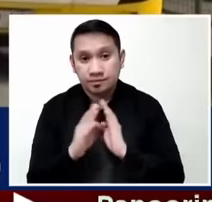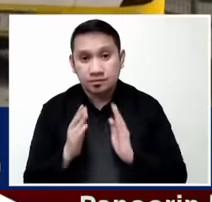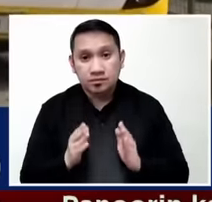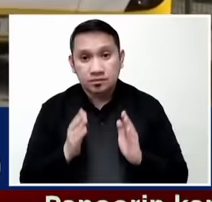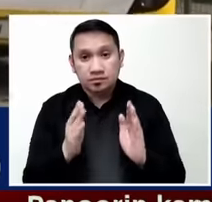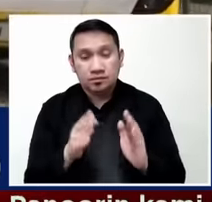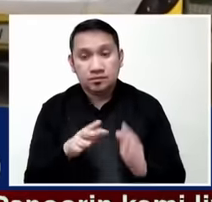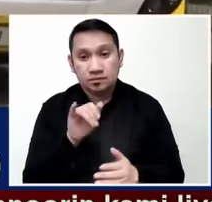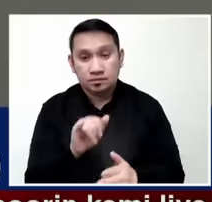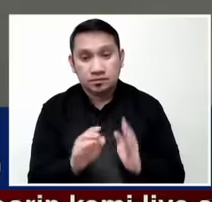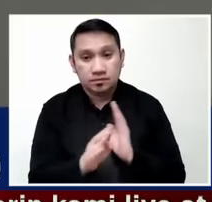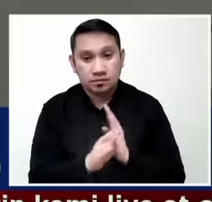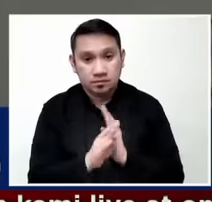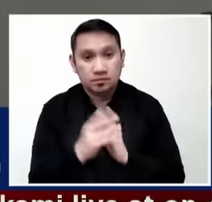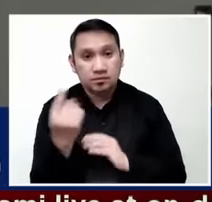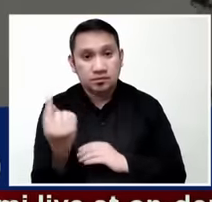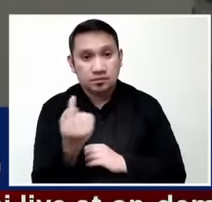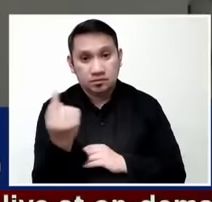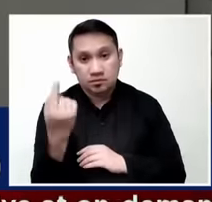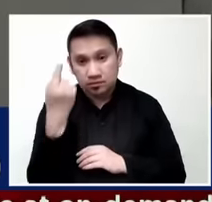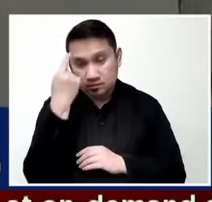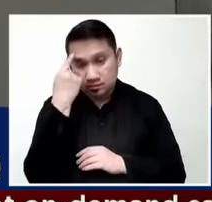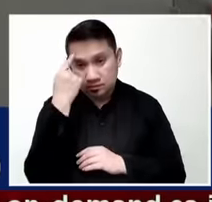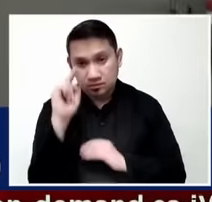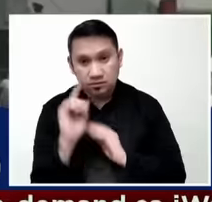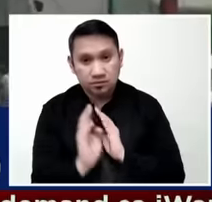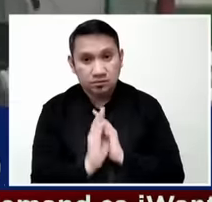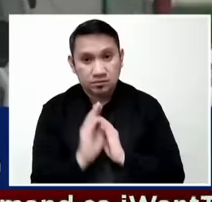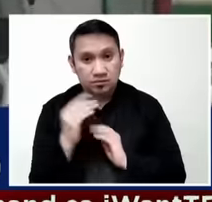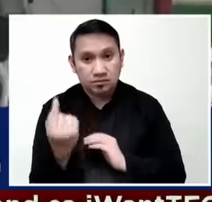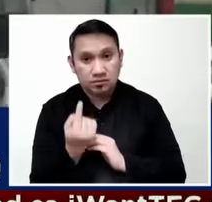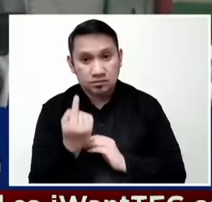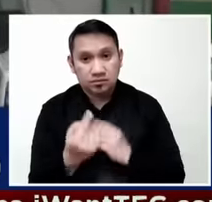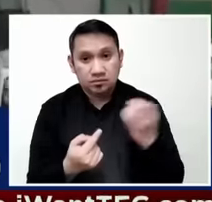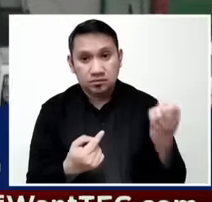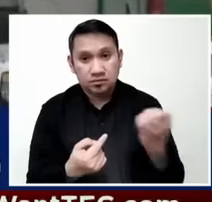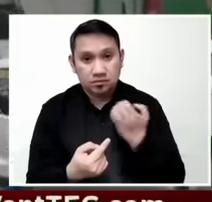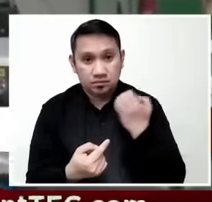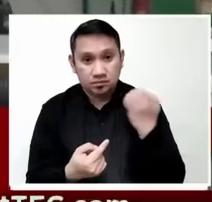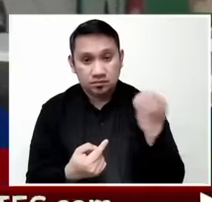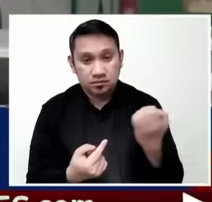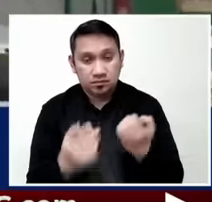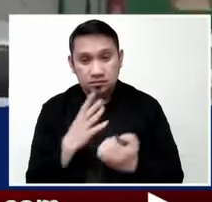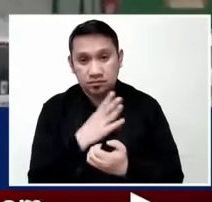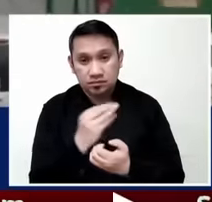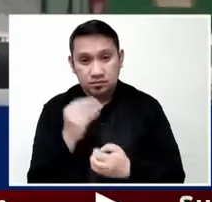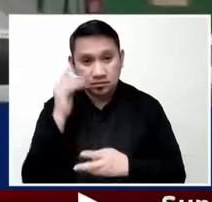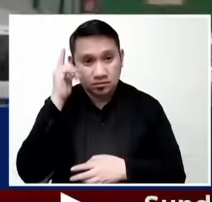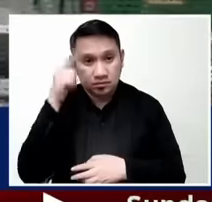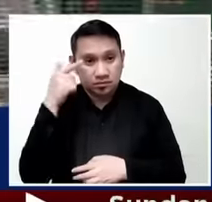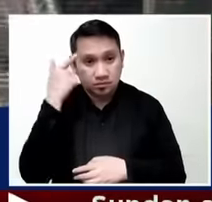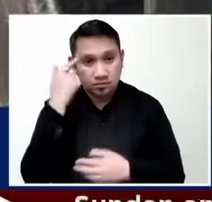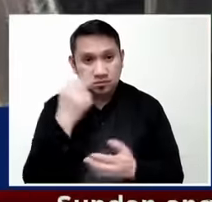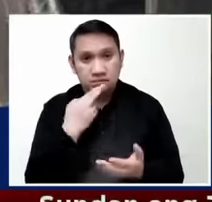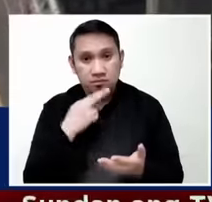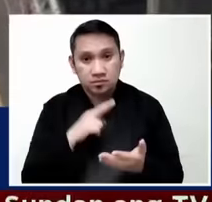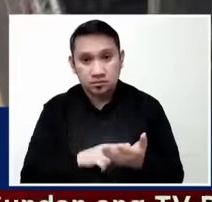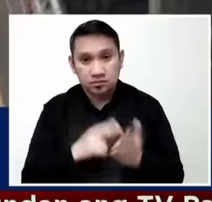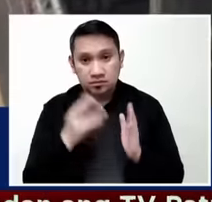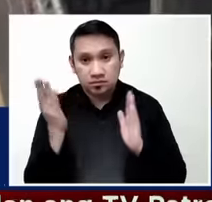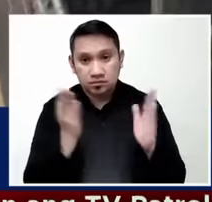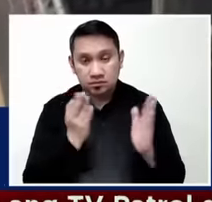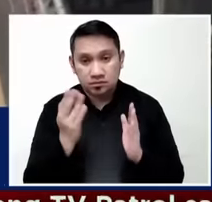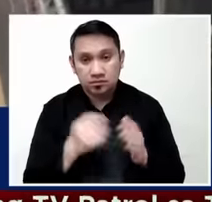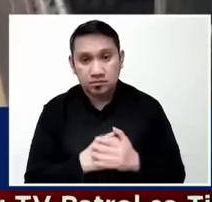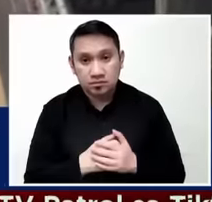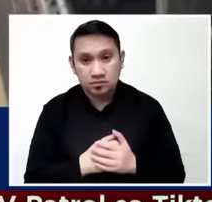ay eksklusibo sa mga EDSA bus lines, emergency vehicles at government registered services. Mula